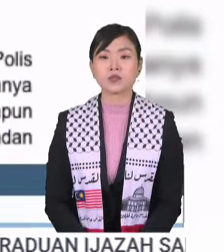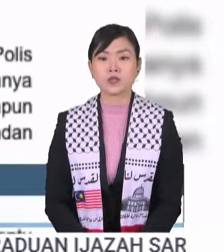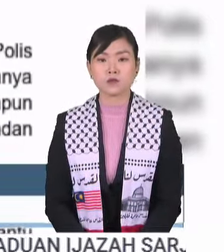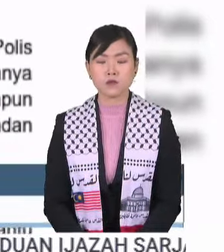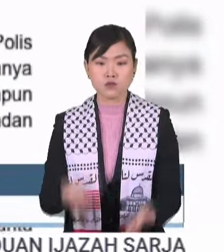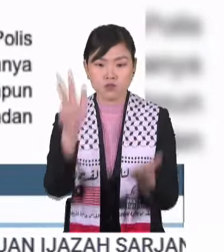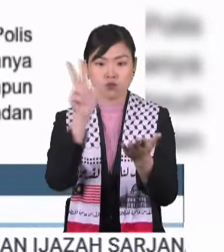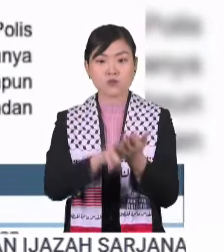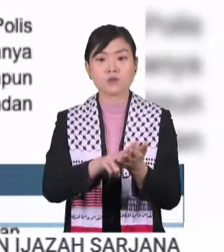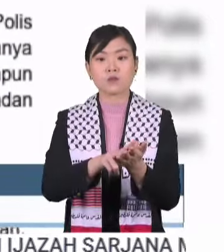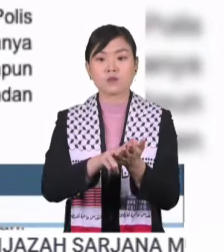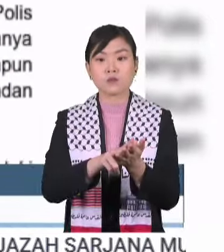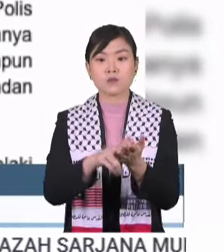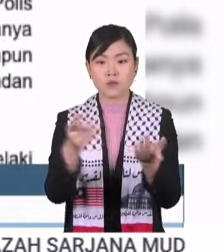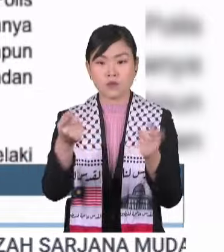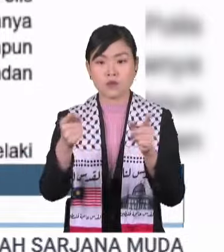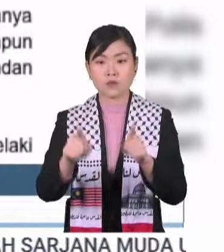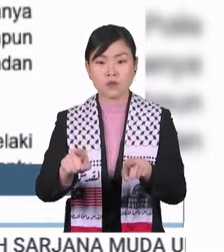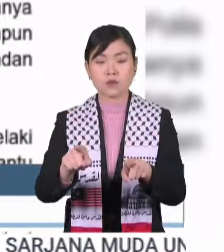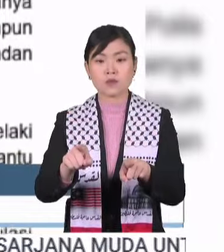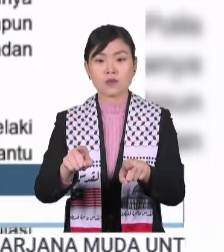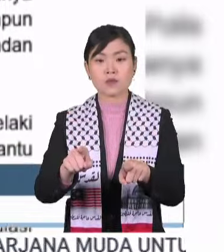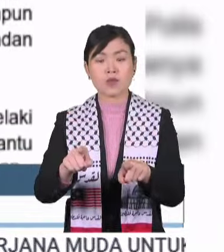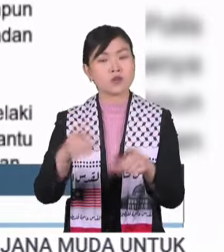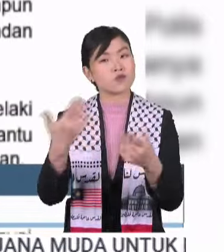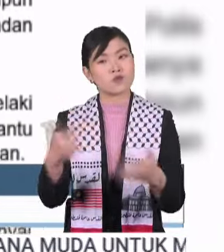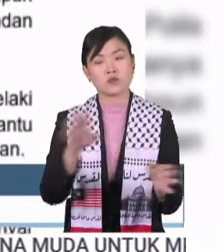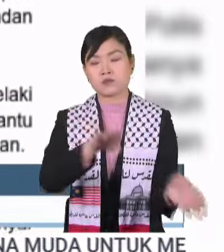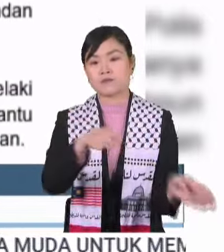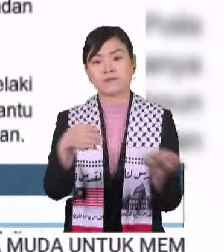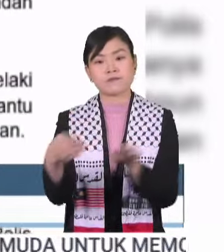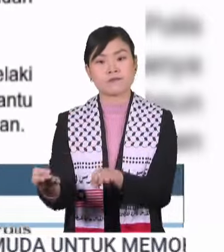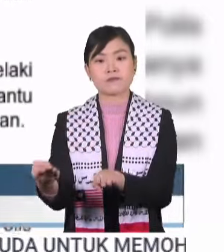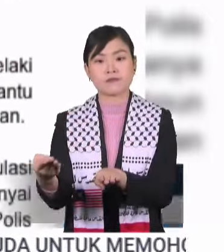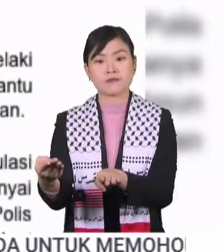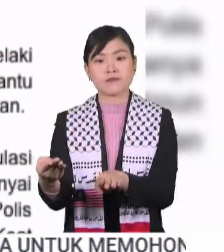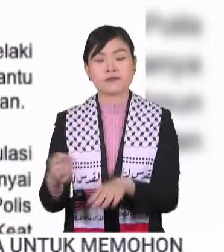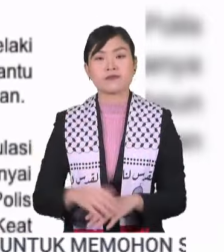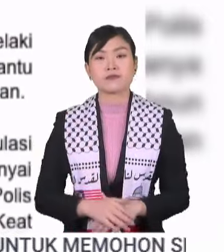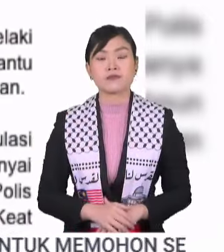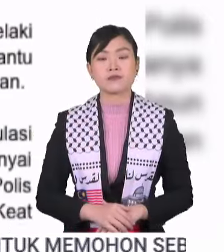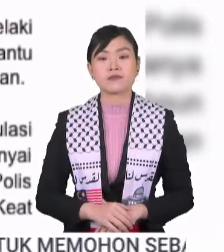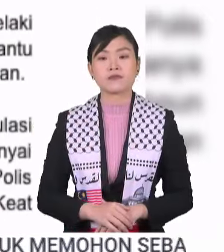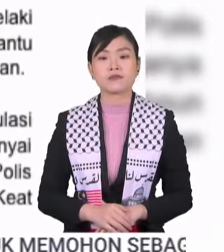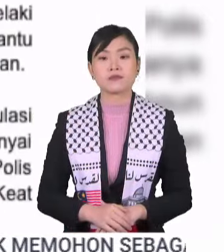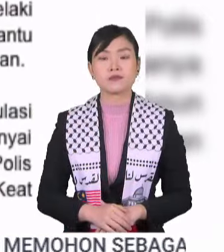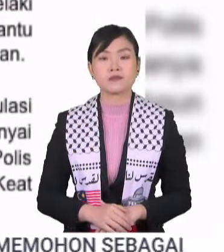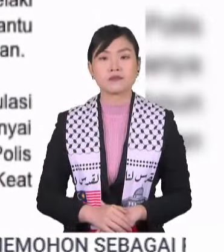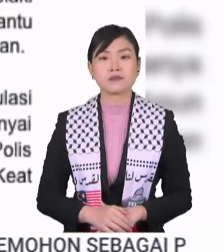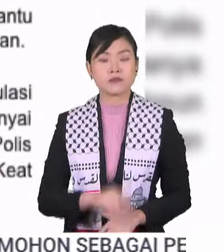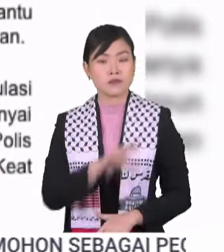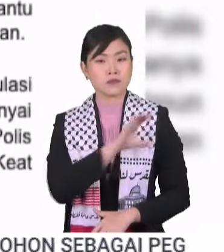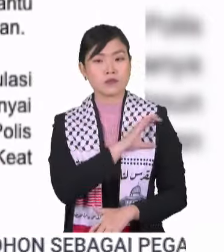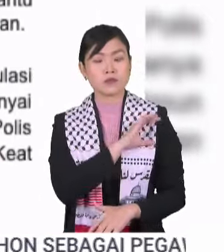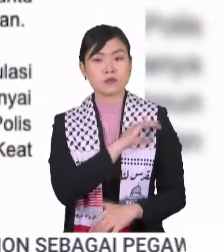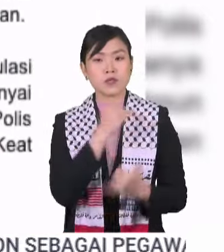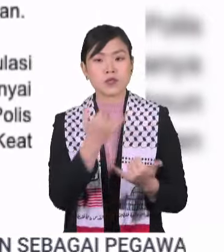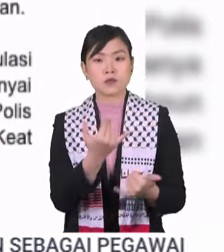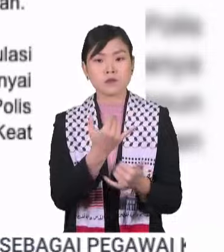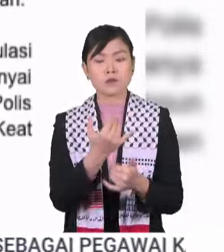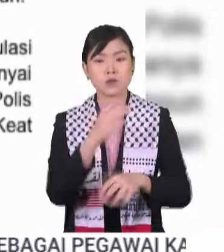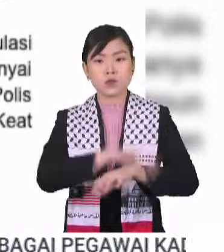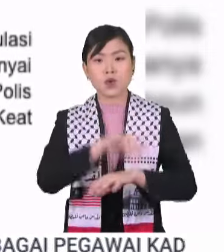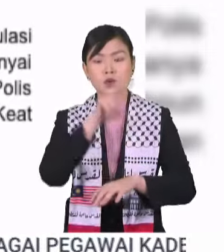mengesahkan kejadian itu dan mangsa telah disahkan meninggal dunia oleh pihak perubatan suesulan itu juga polis telah menahan dua lelaki